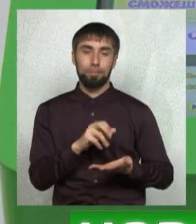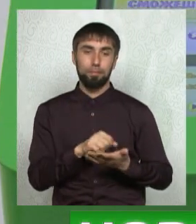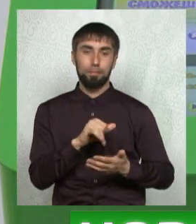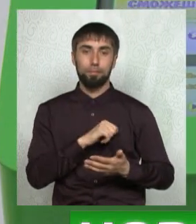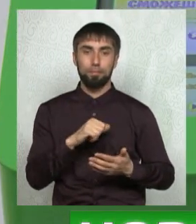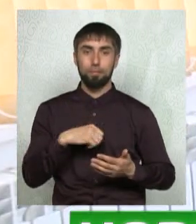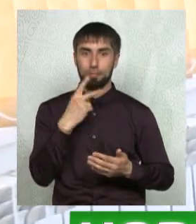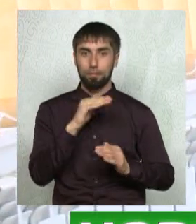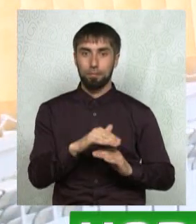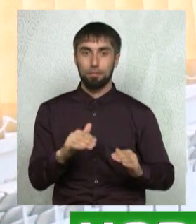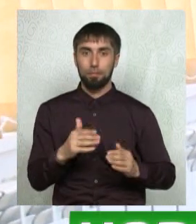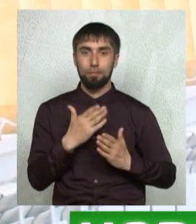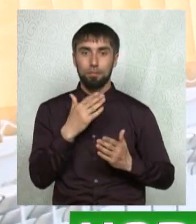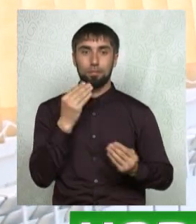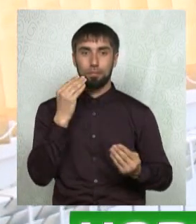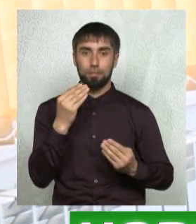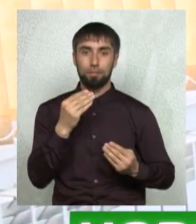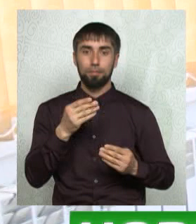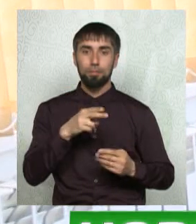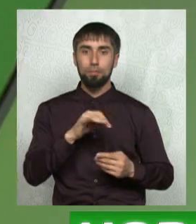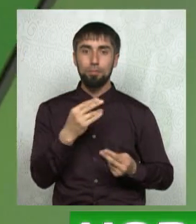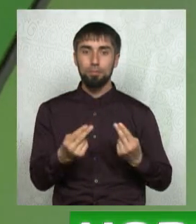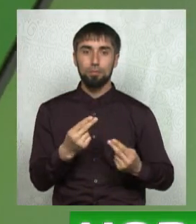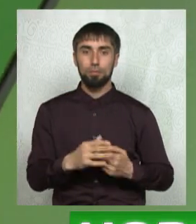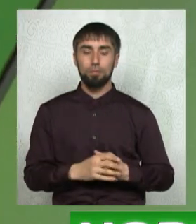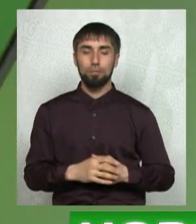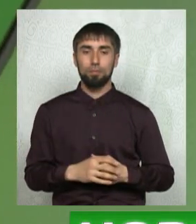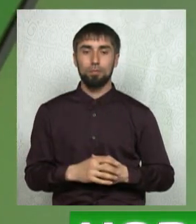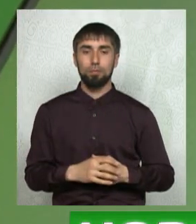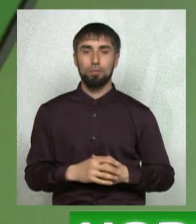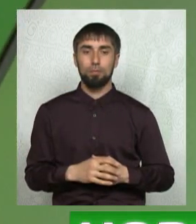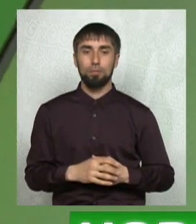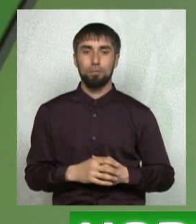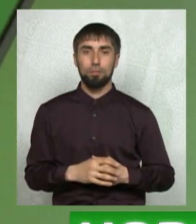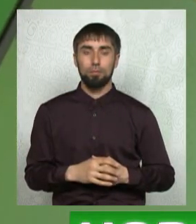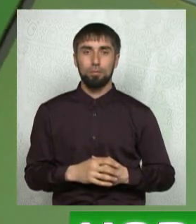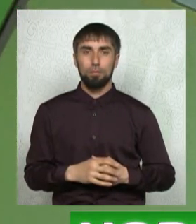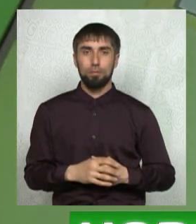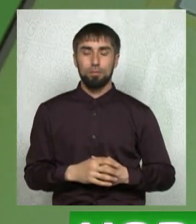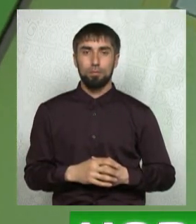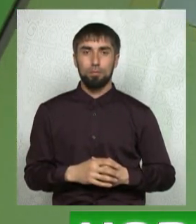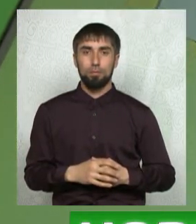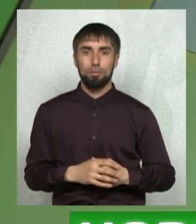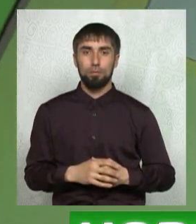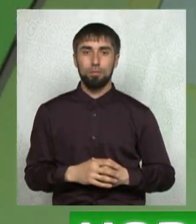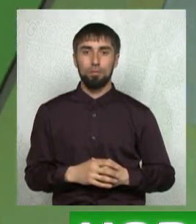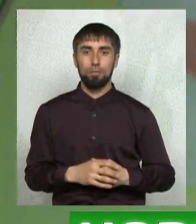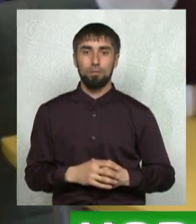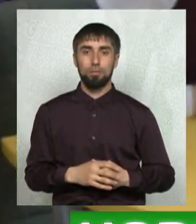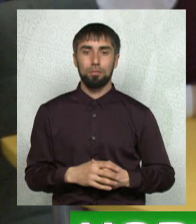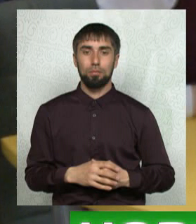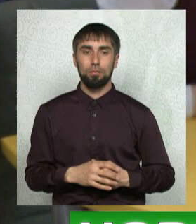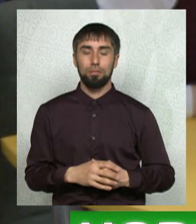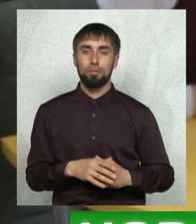и самым маленьким читателям, к примеру, познавательные игры. Вот сидит в своей очереди, ждет. Все,